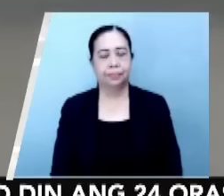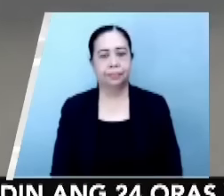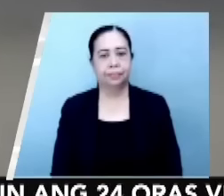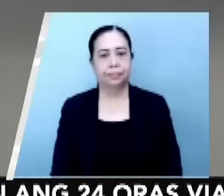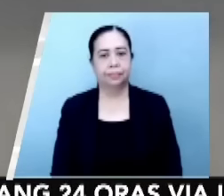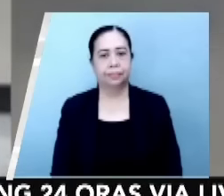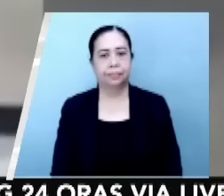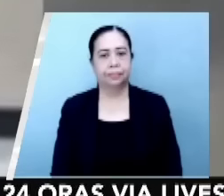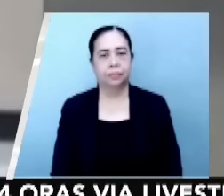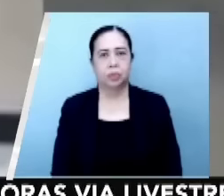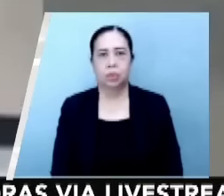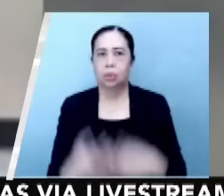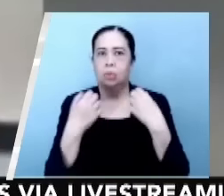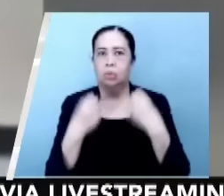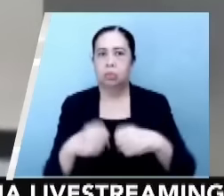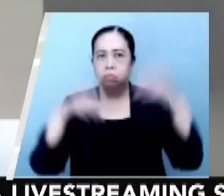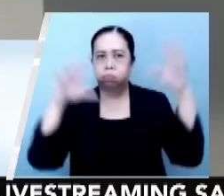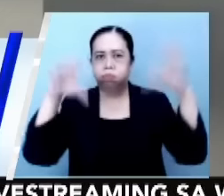Malakas na ulan